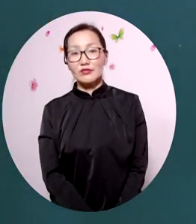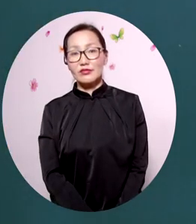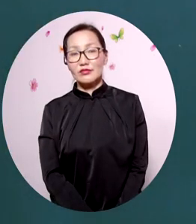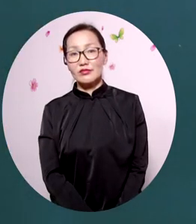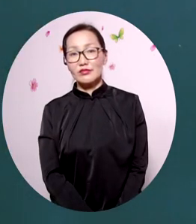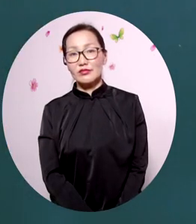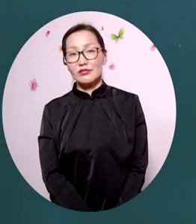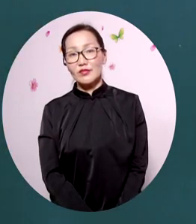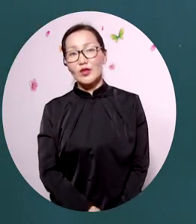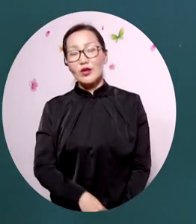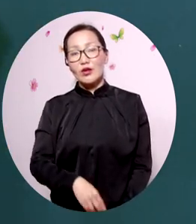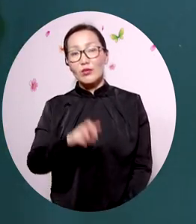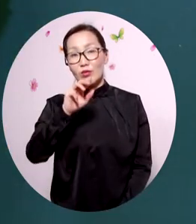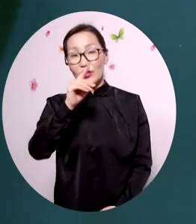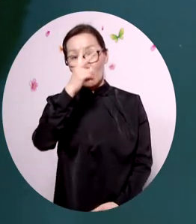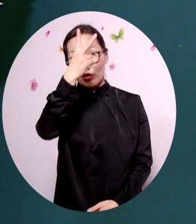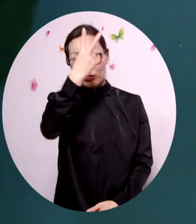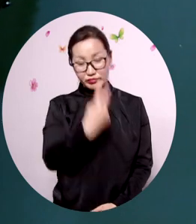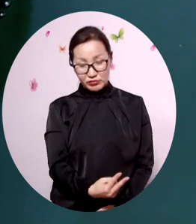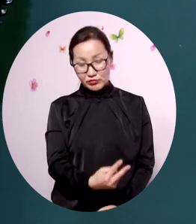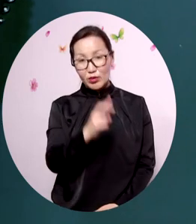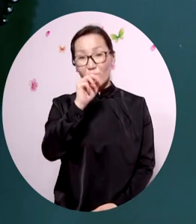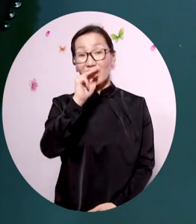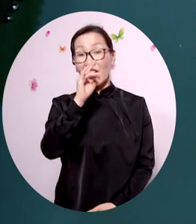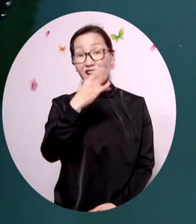За бутархайн хэсэгт 2 байна. 2-ыг болгоё.